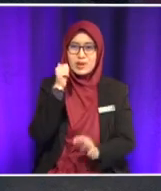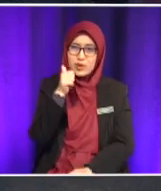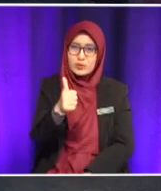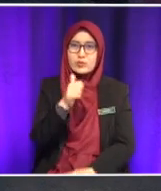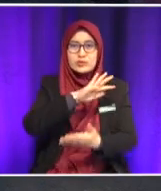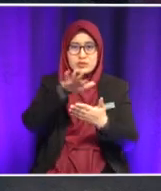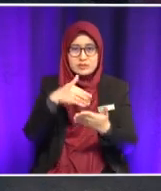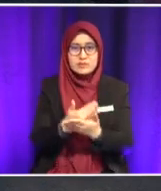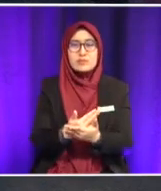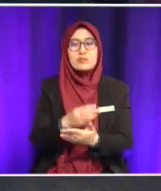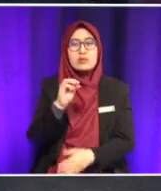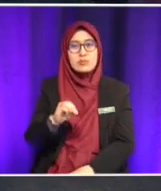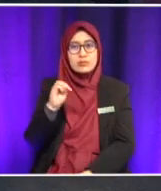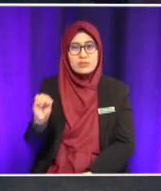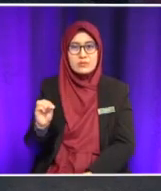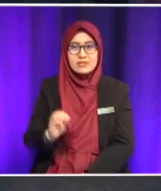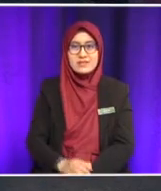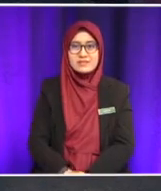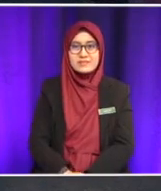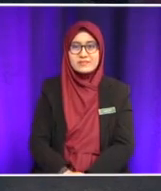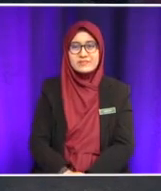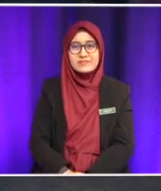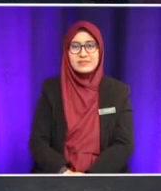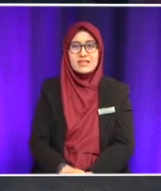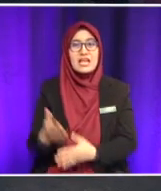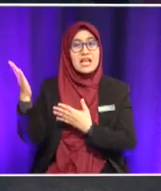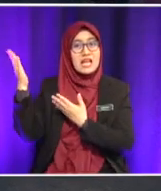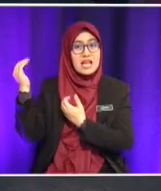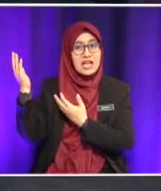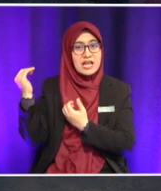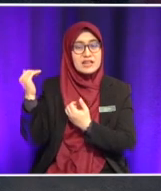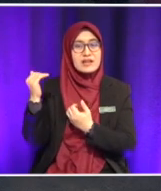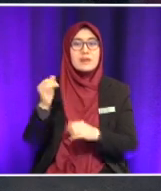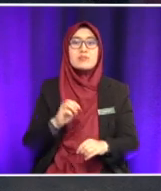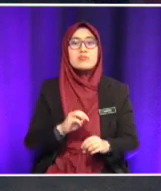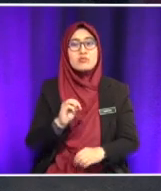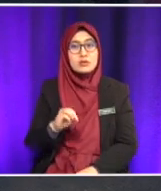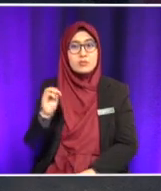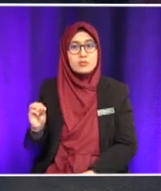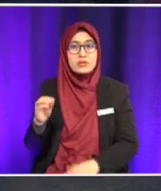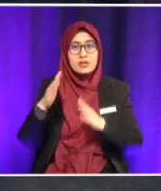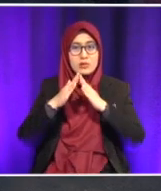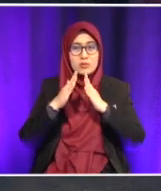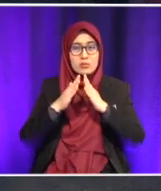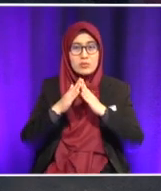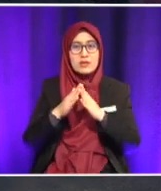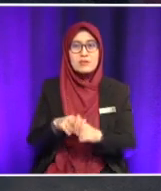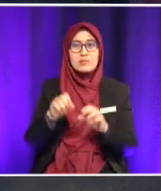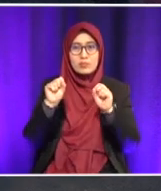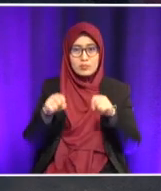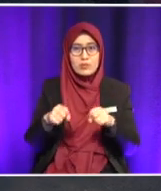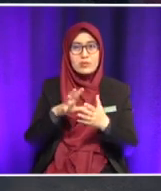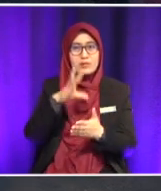studio kita dan diharap di rumah sedang menonton pun hebat juga dan kita berhenti lihat dulu kita sombong